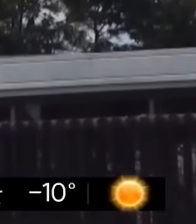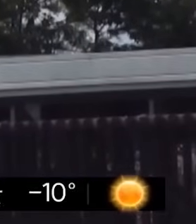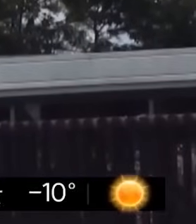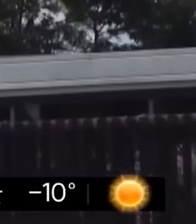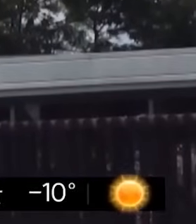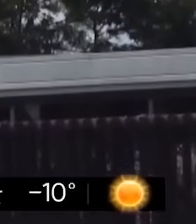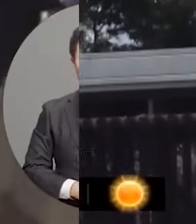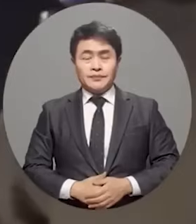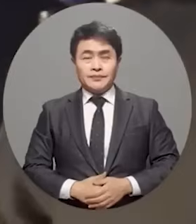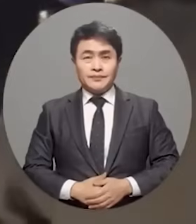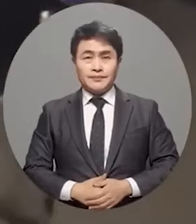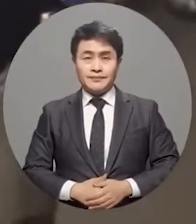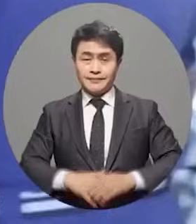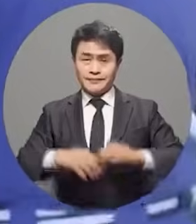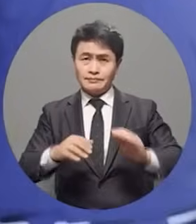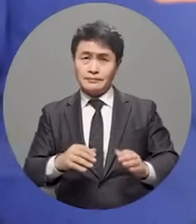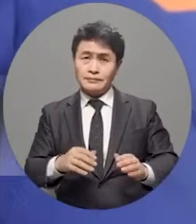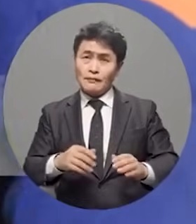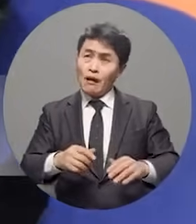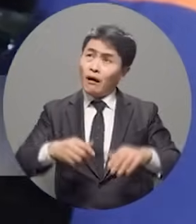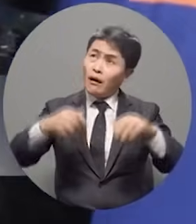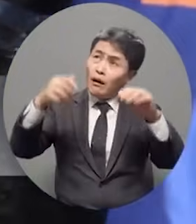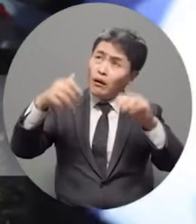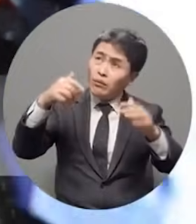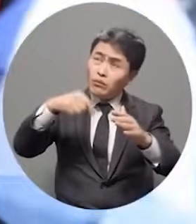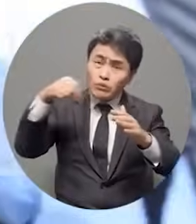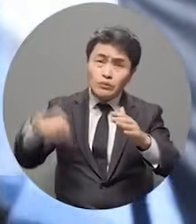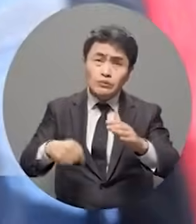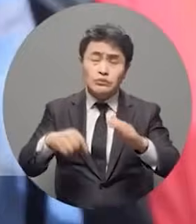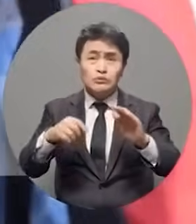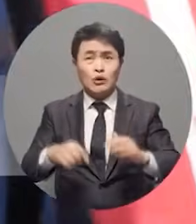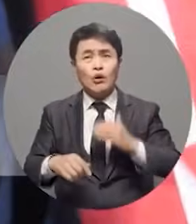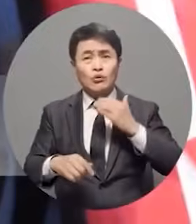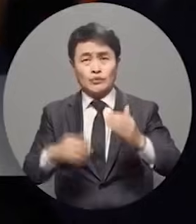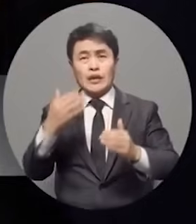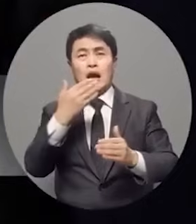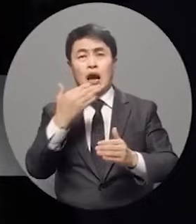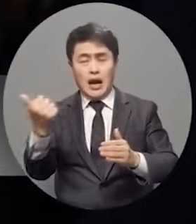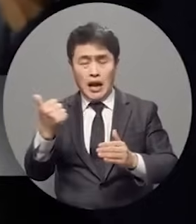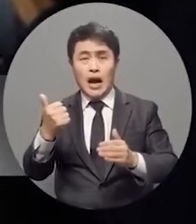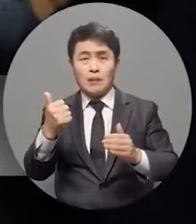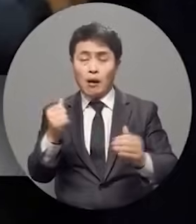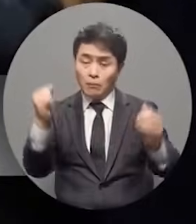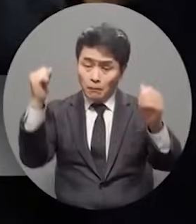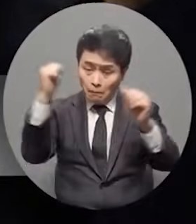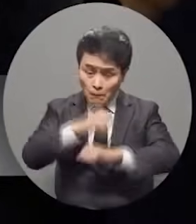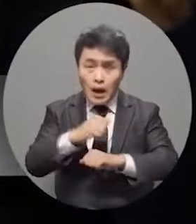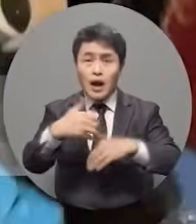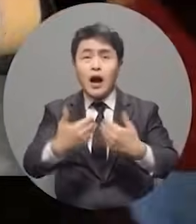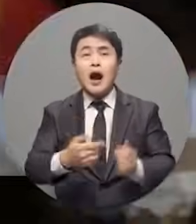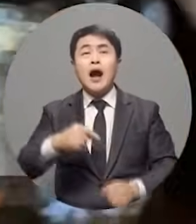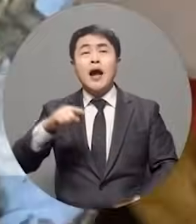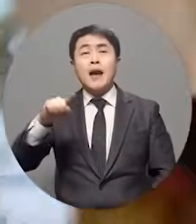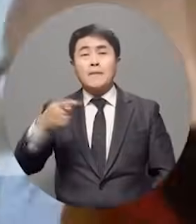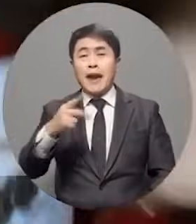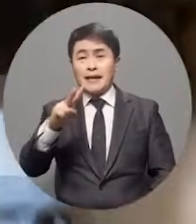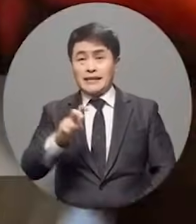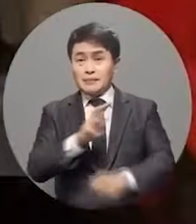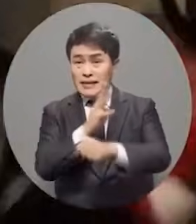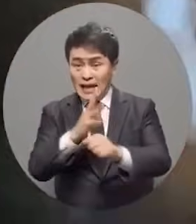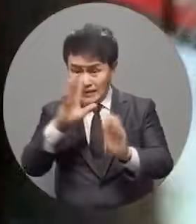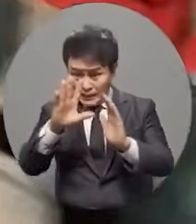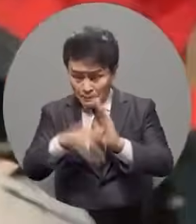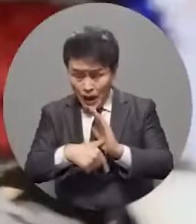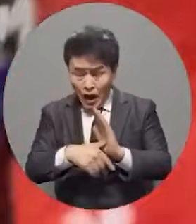나세웅입니다. 야속한 빗줄기 속에서도 90대 할머니가 매몰된 지 124시간 만에